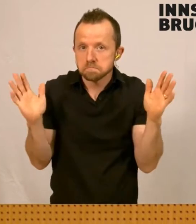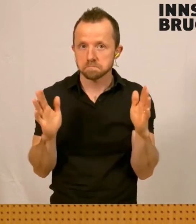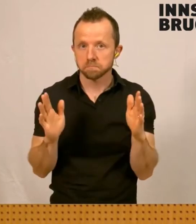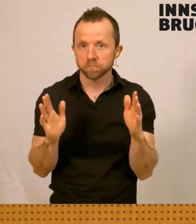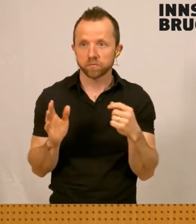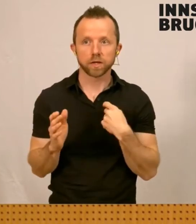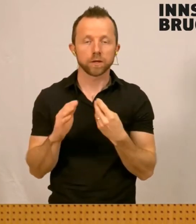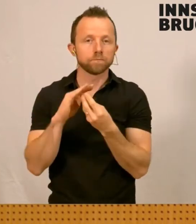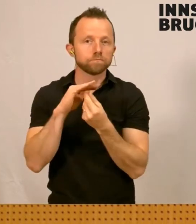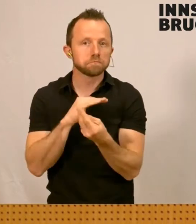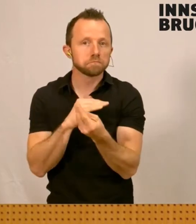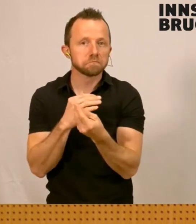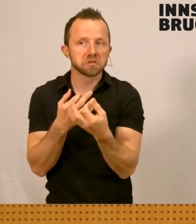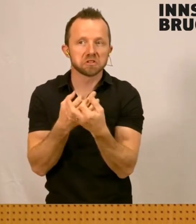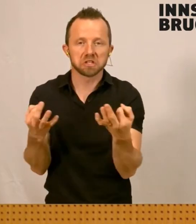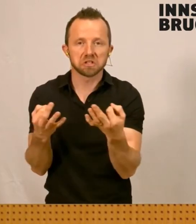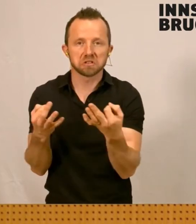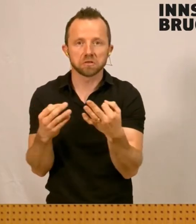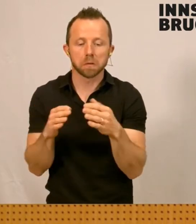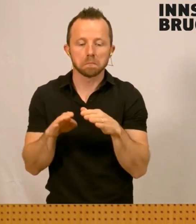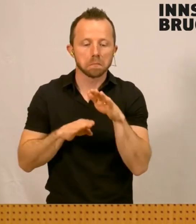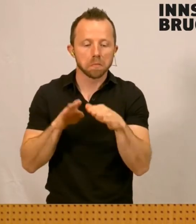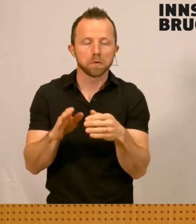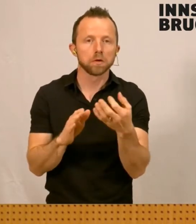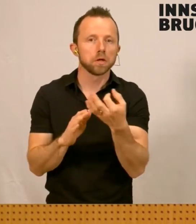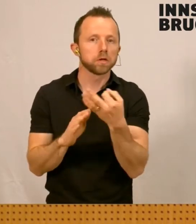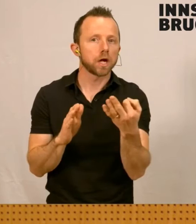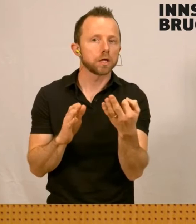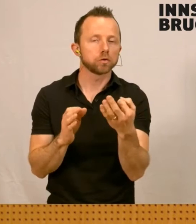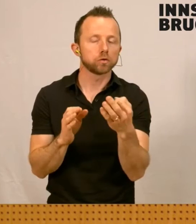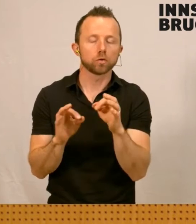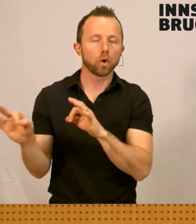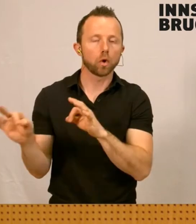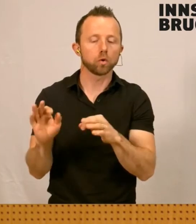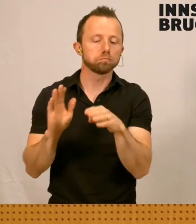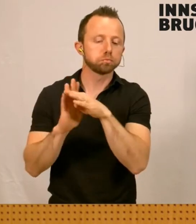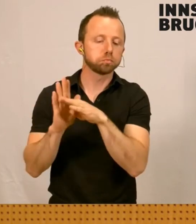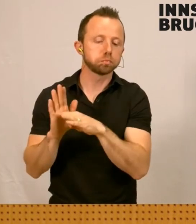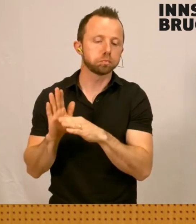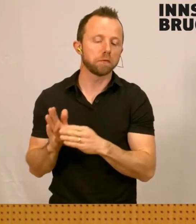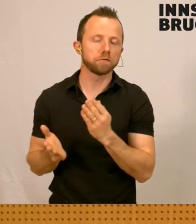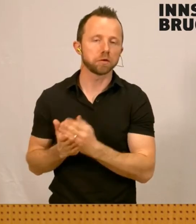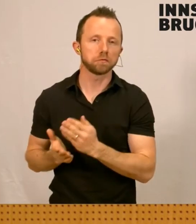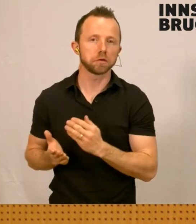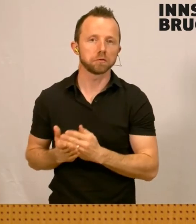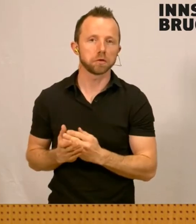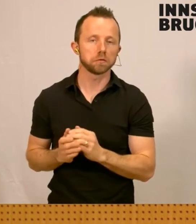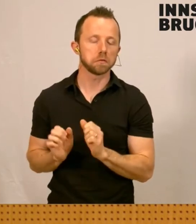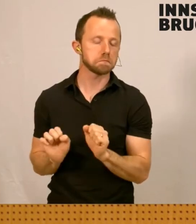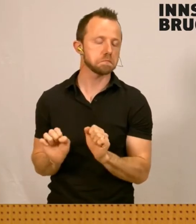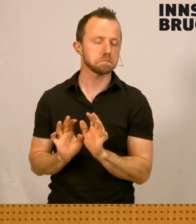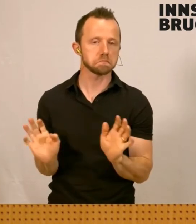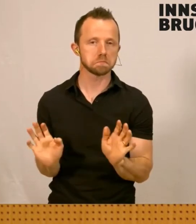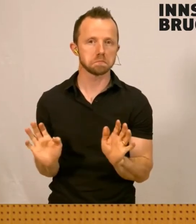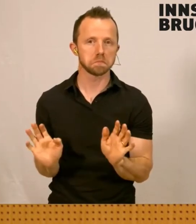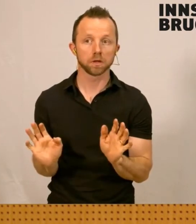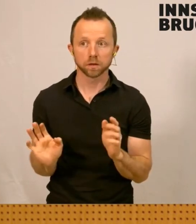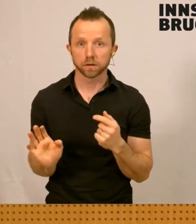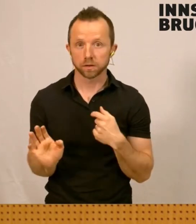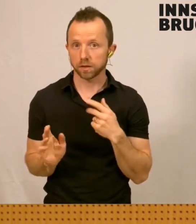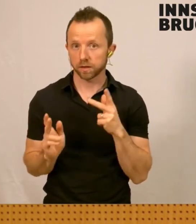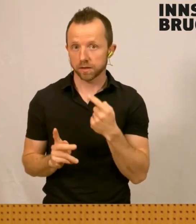emotionslosem Weitergehen in der Tagesordnung elegant an sich herunterrutschen lässt, dem stelle ich